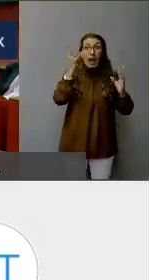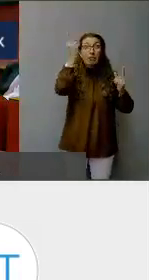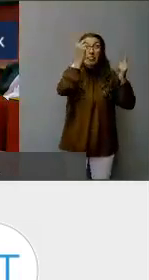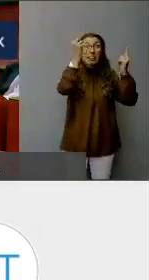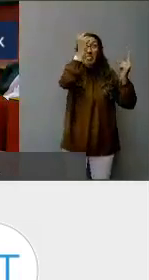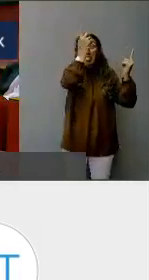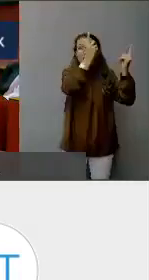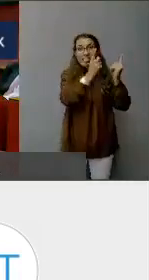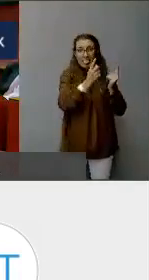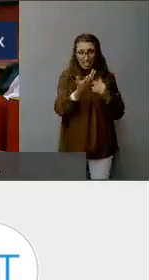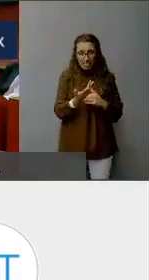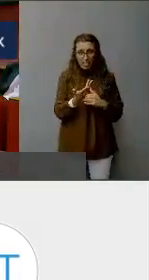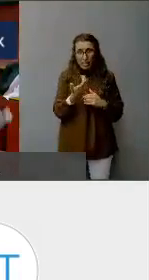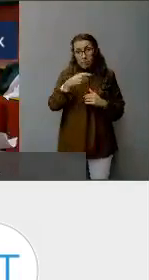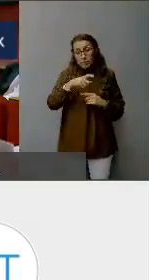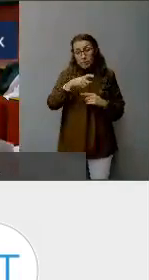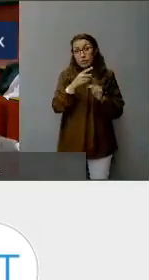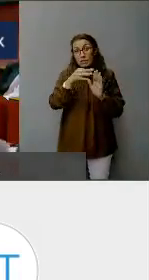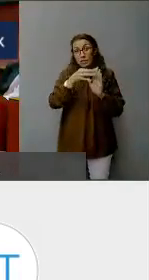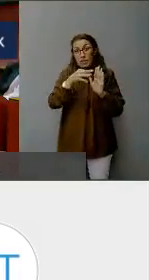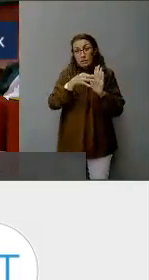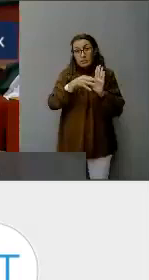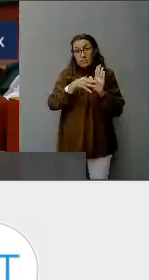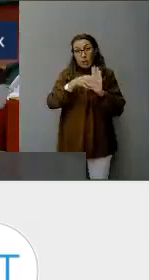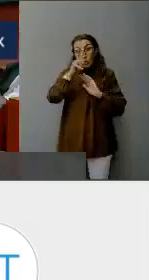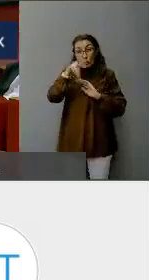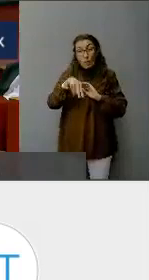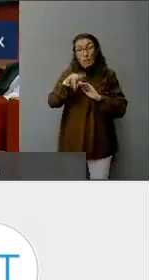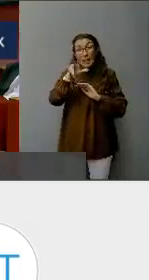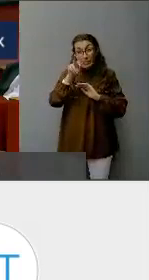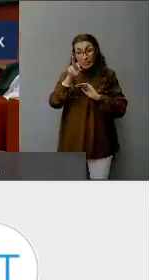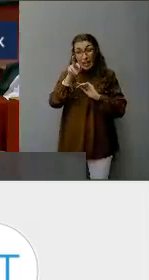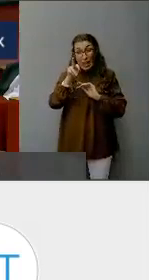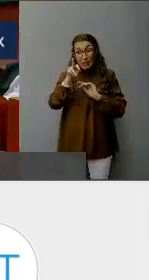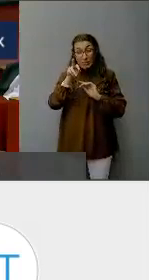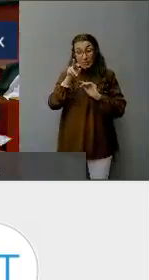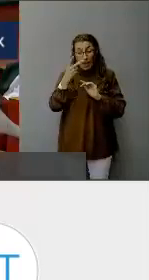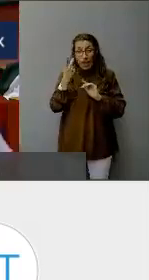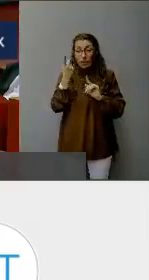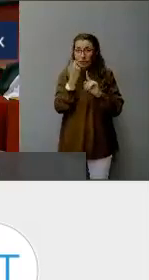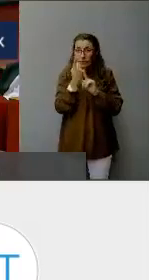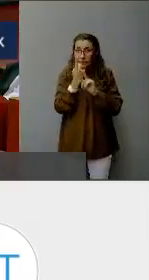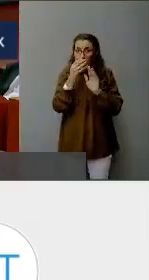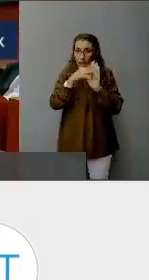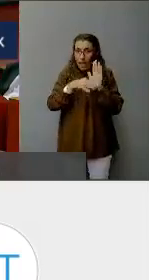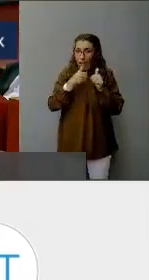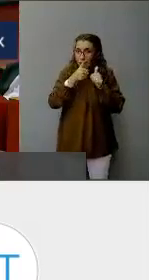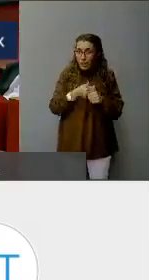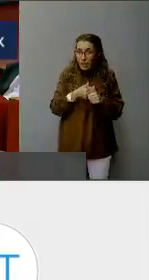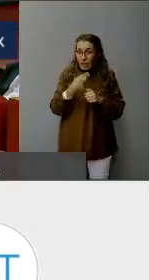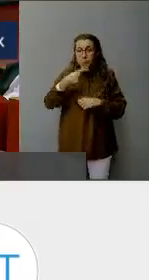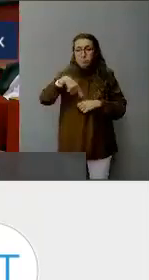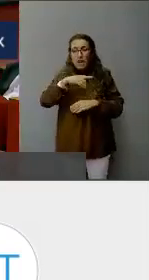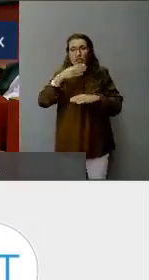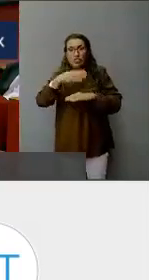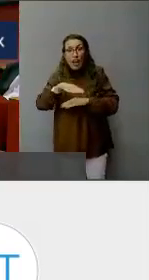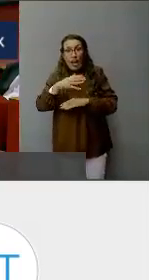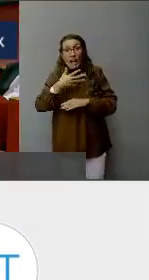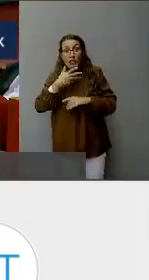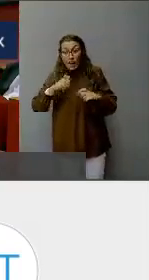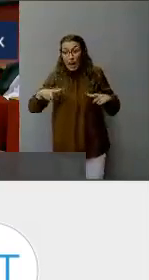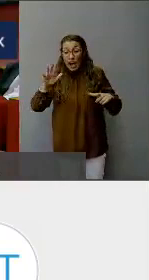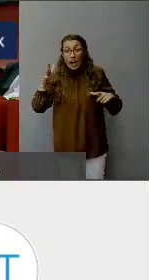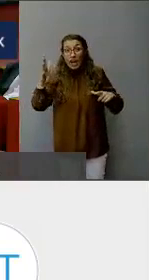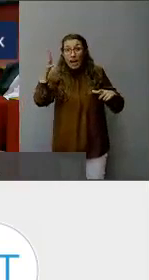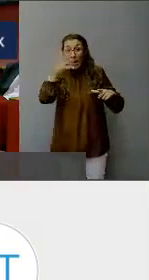del 2030 del 20 30 no noi no ce l'abbiamo diamo mostallino ma l'altro quest'area verde